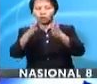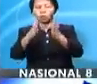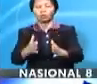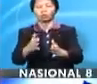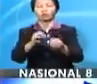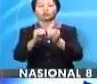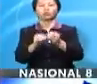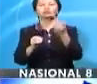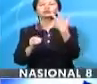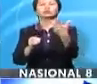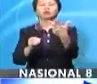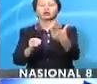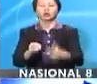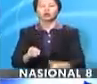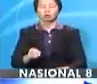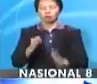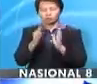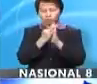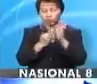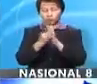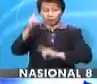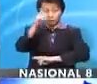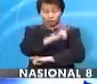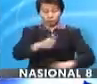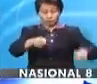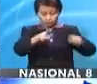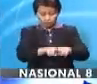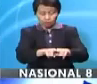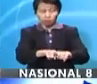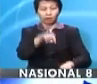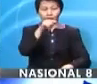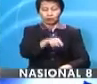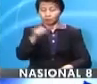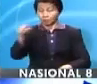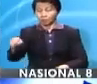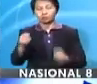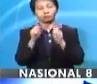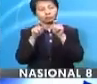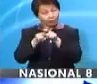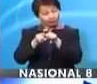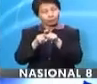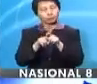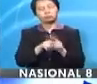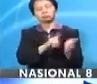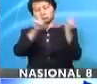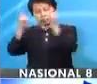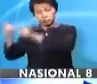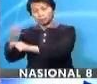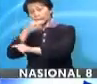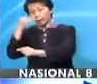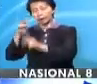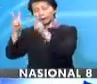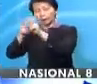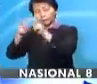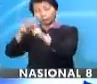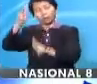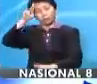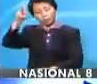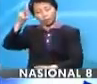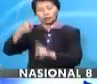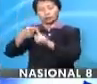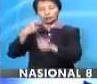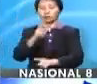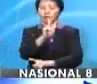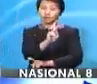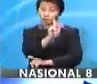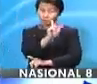ketiga. Menurut fakta kes, pada hari kejadian, mangsa bersama tertuduh dalam perjalanan pulang ke kampung di Kelantan dari